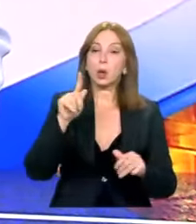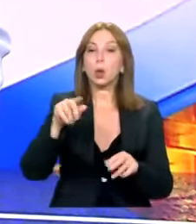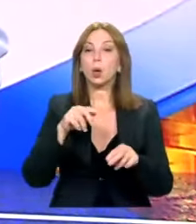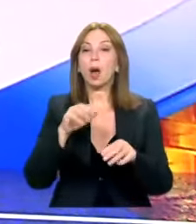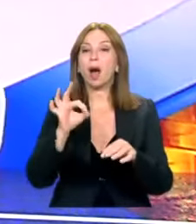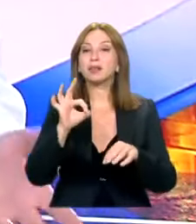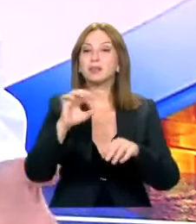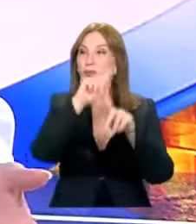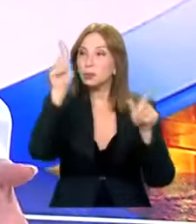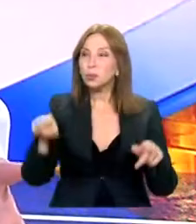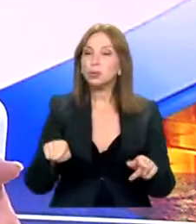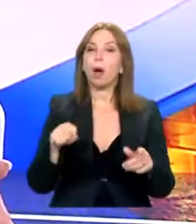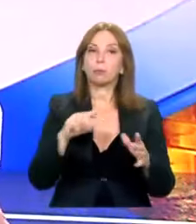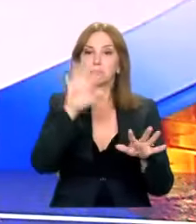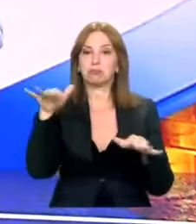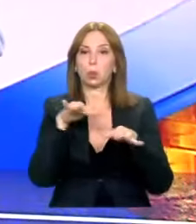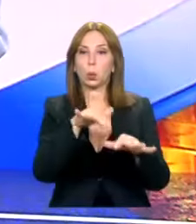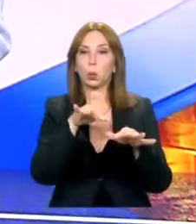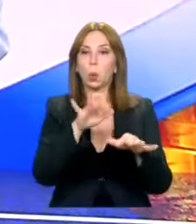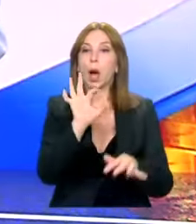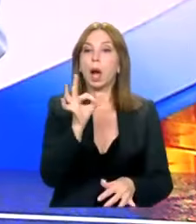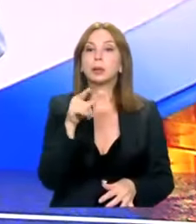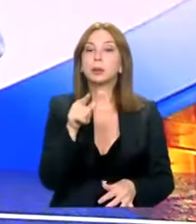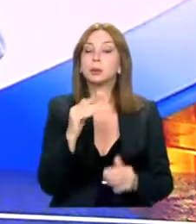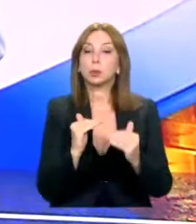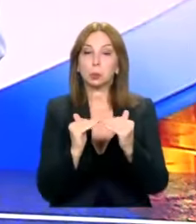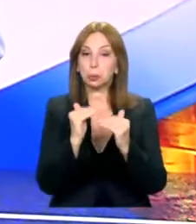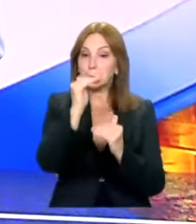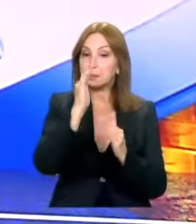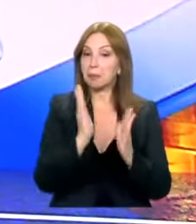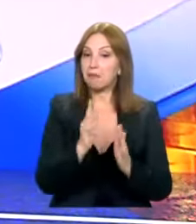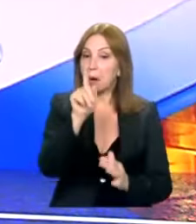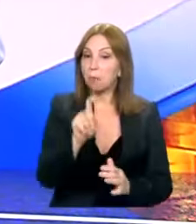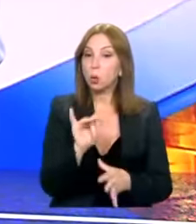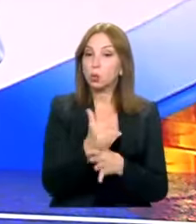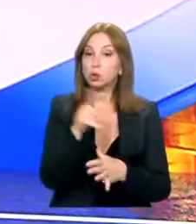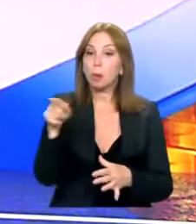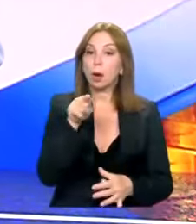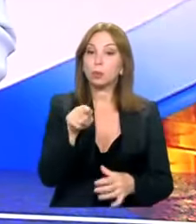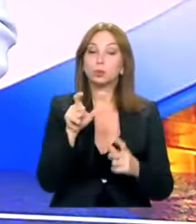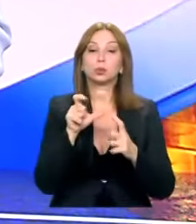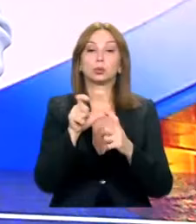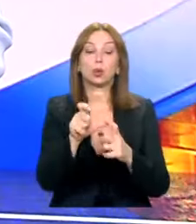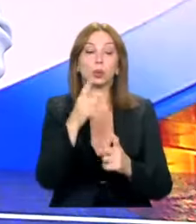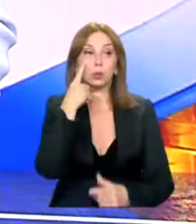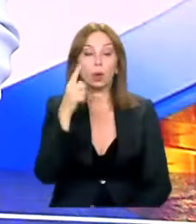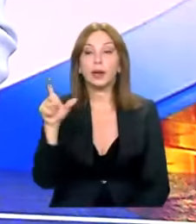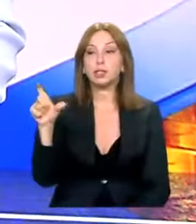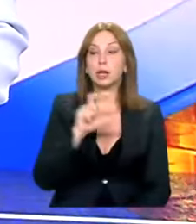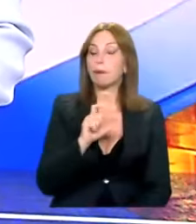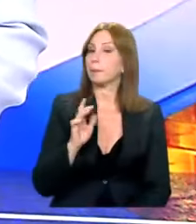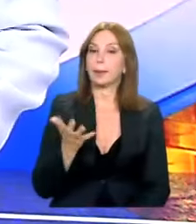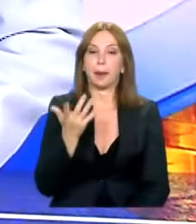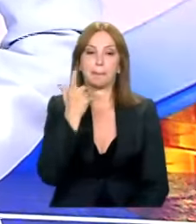kuyumculardaki hareketlilik hiç azalmıyor. Peki altındaki yükseliş sürecek mi? Uzmanlar bu soruya ne yanıt veriyor? Birlikte